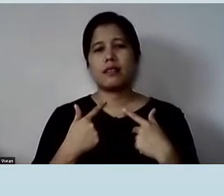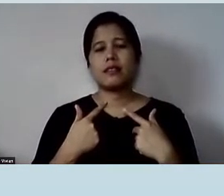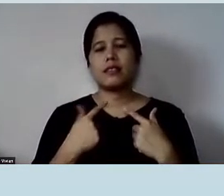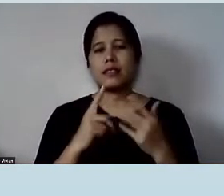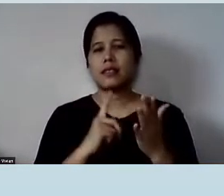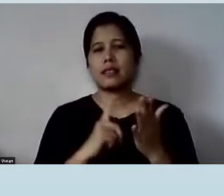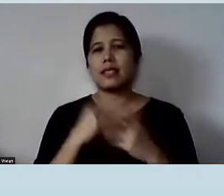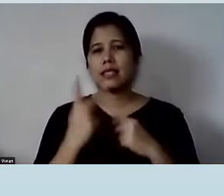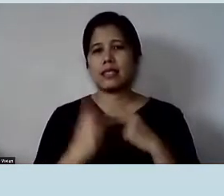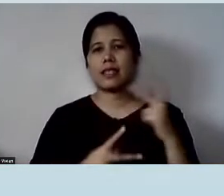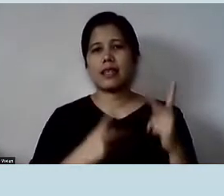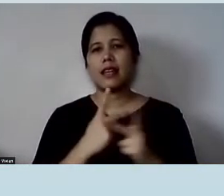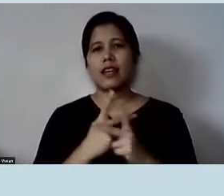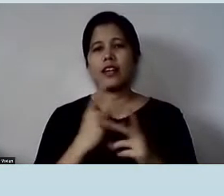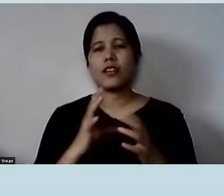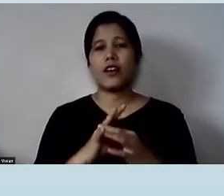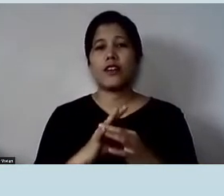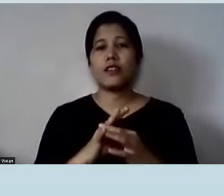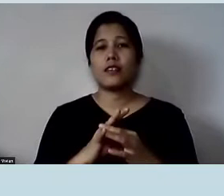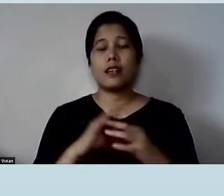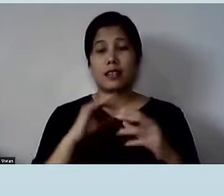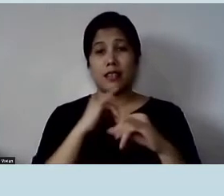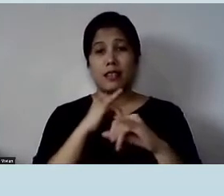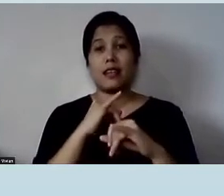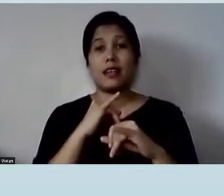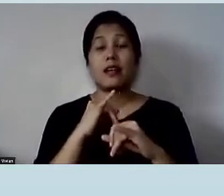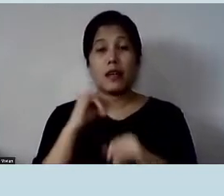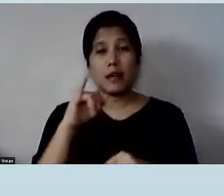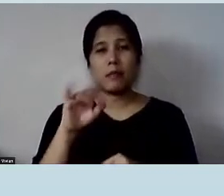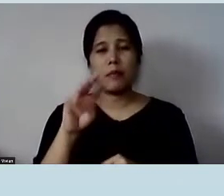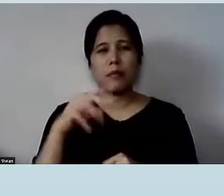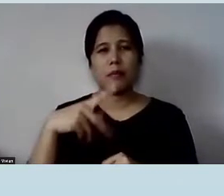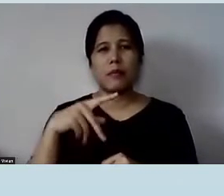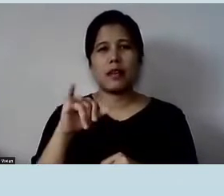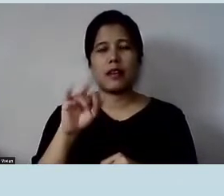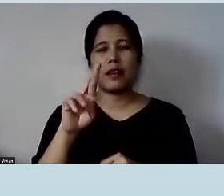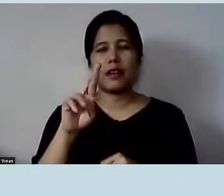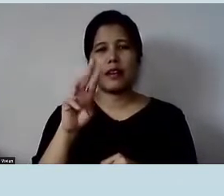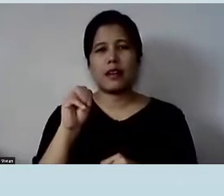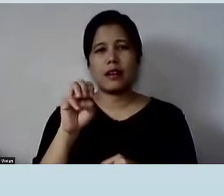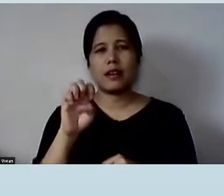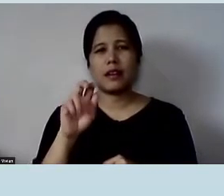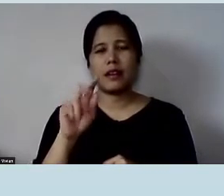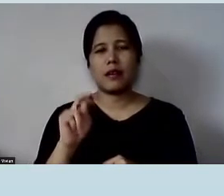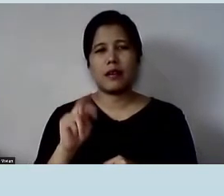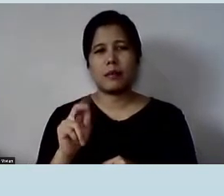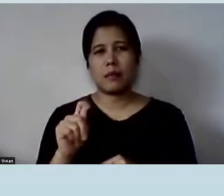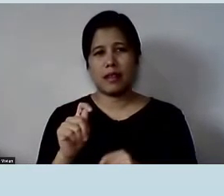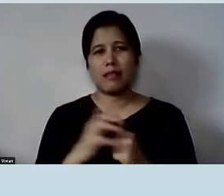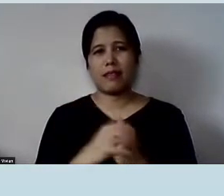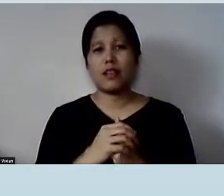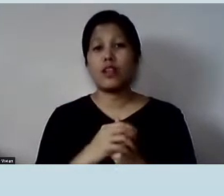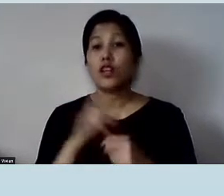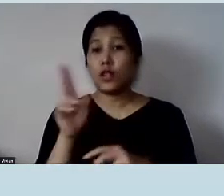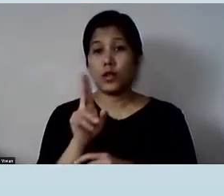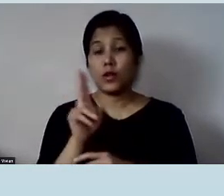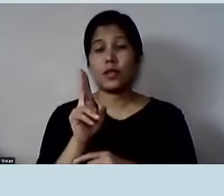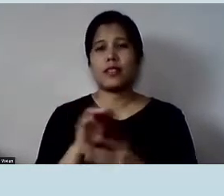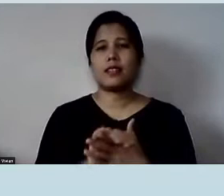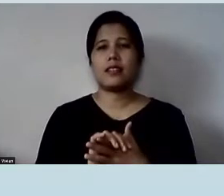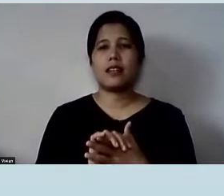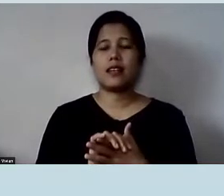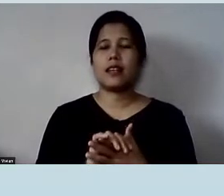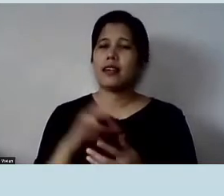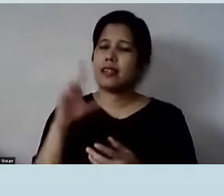of impairment. No? Kaya po, yun ang distinction doon sa dalawang usage, using